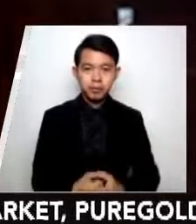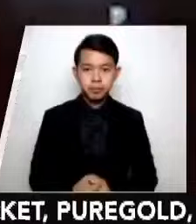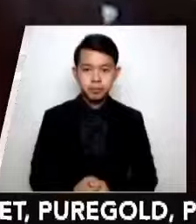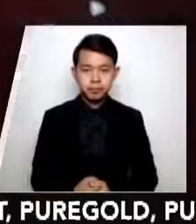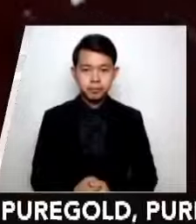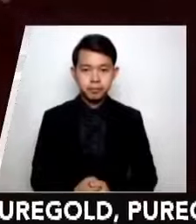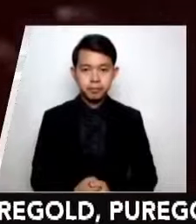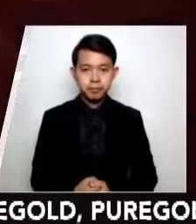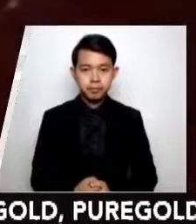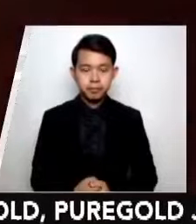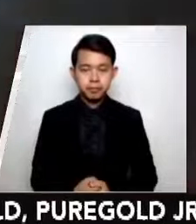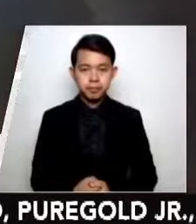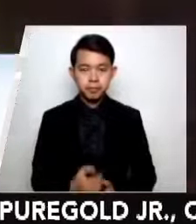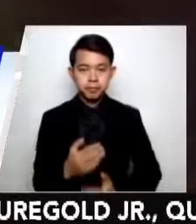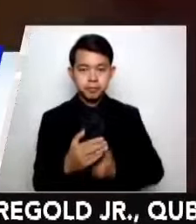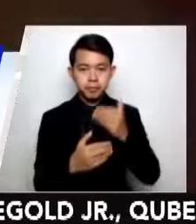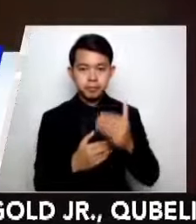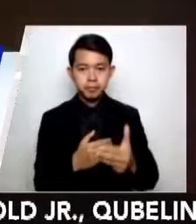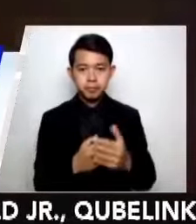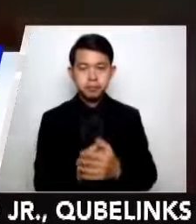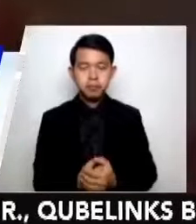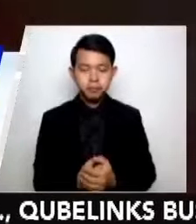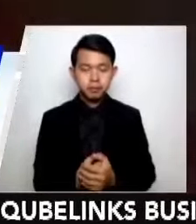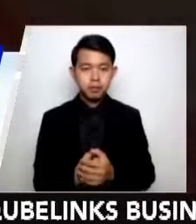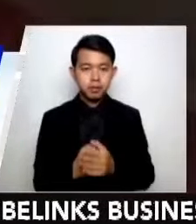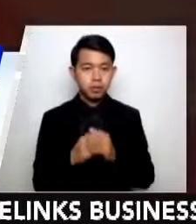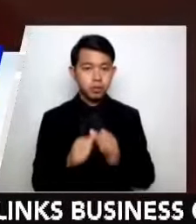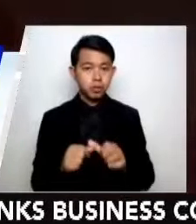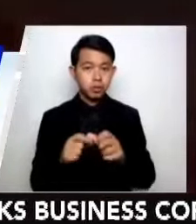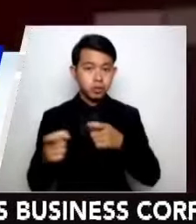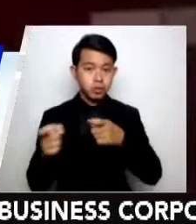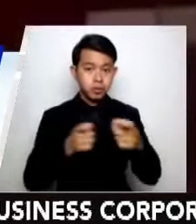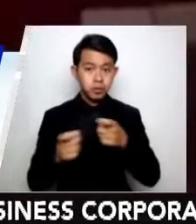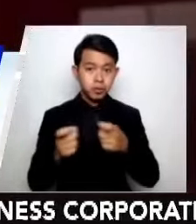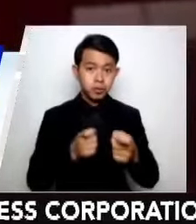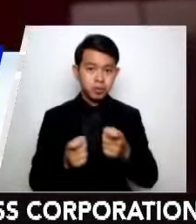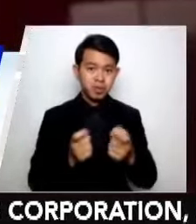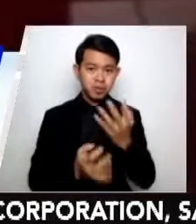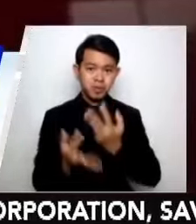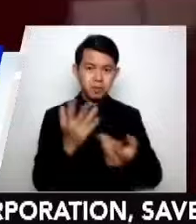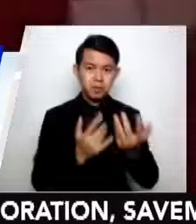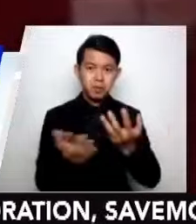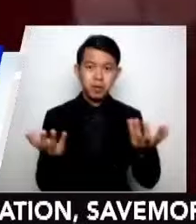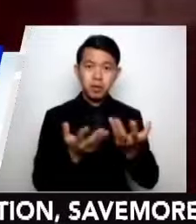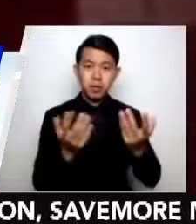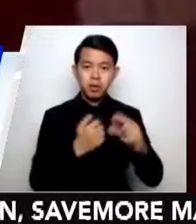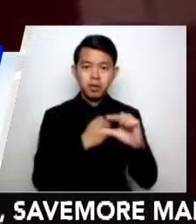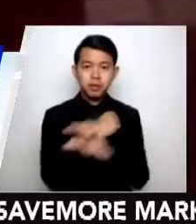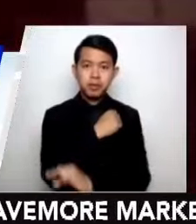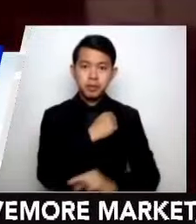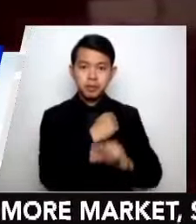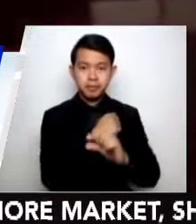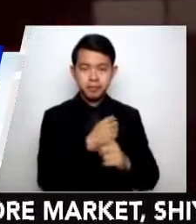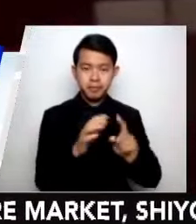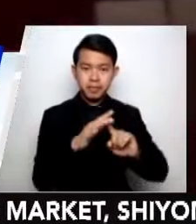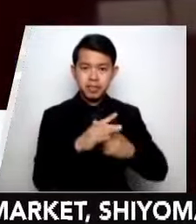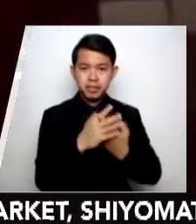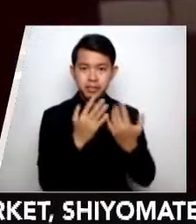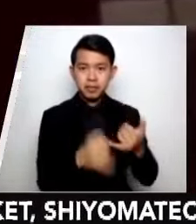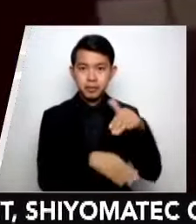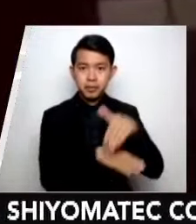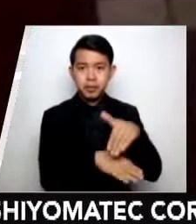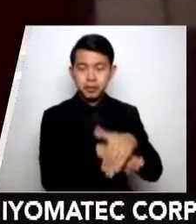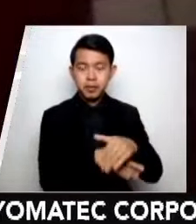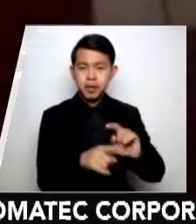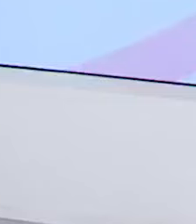Patuloy namang inaapula ang sunog sa isang warehouse sa Gumaca, Quezon. Nagsimula ito alas 9 ngayong gabi. Hindi patiyak ang pinagmulan